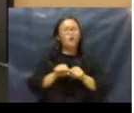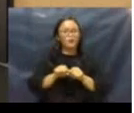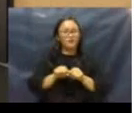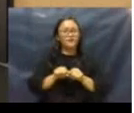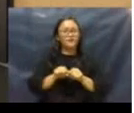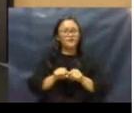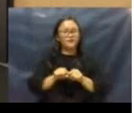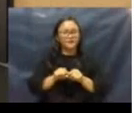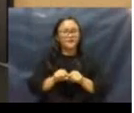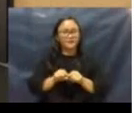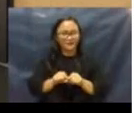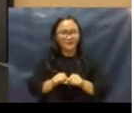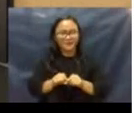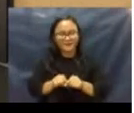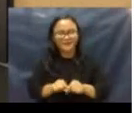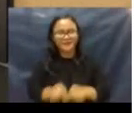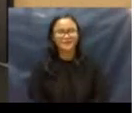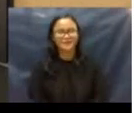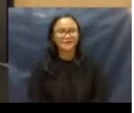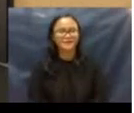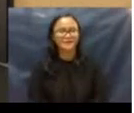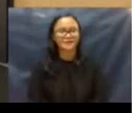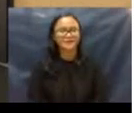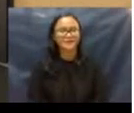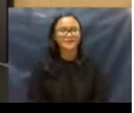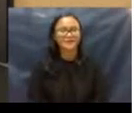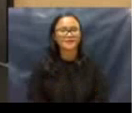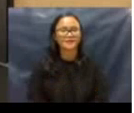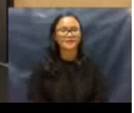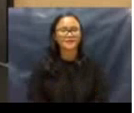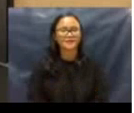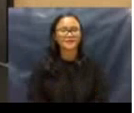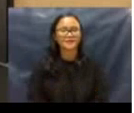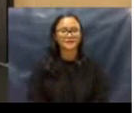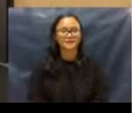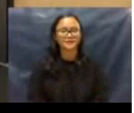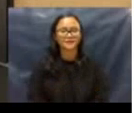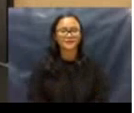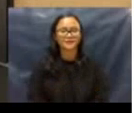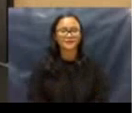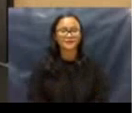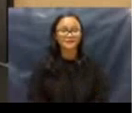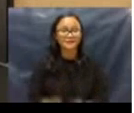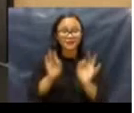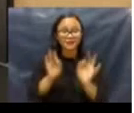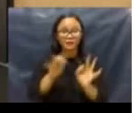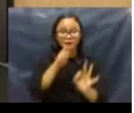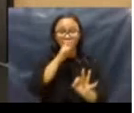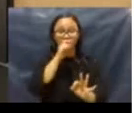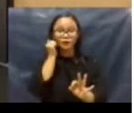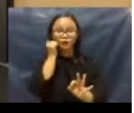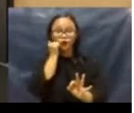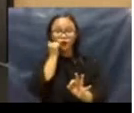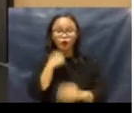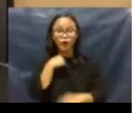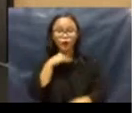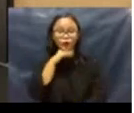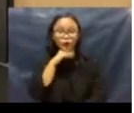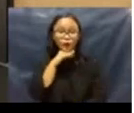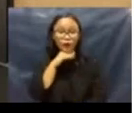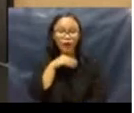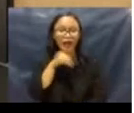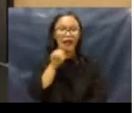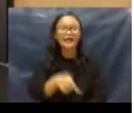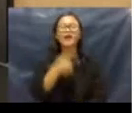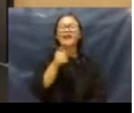dan Ibu lihat di kolom chat di YouTube ini. Oke Bapak Ibu, saya masih menunggu. Oh, ada clue. Baiklah,